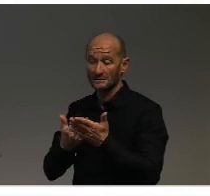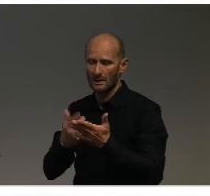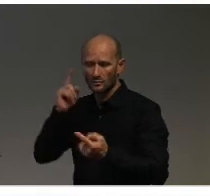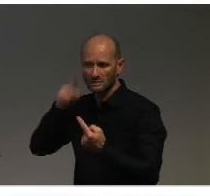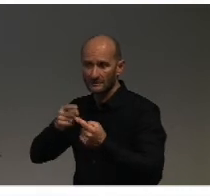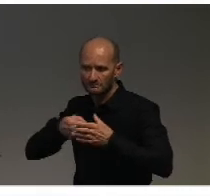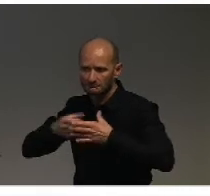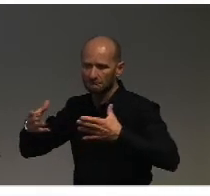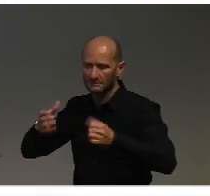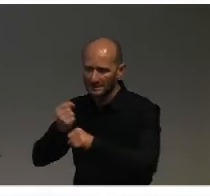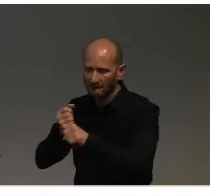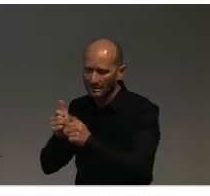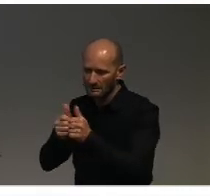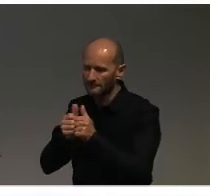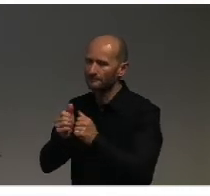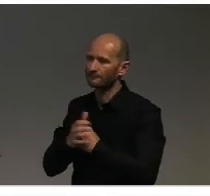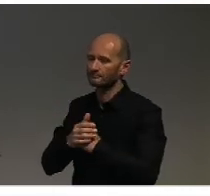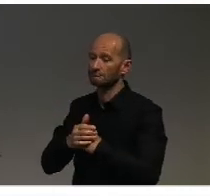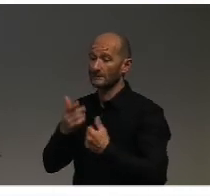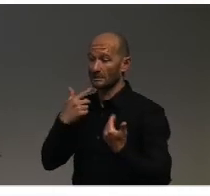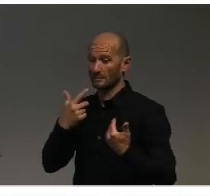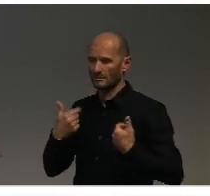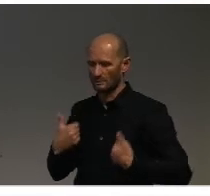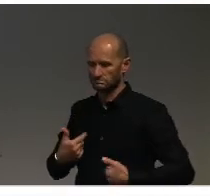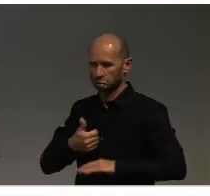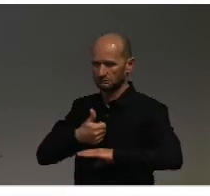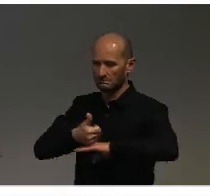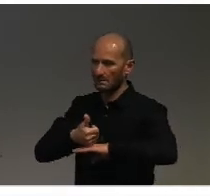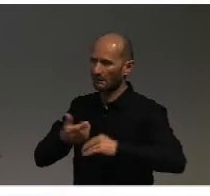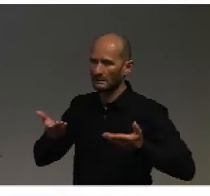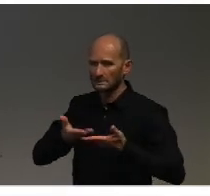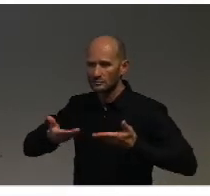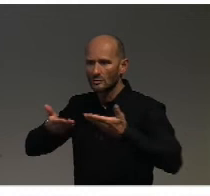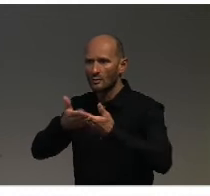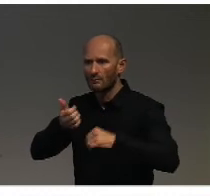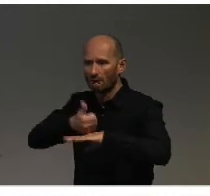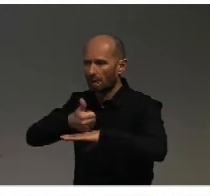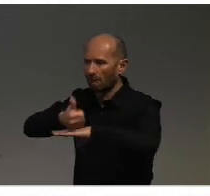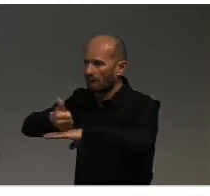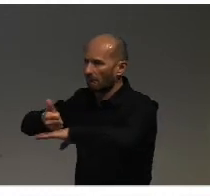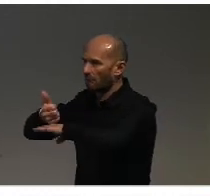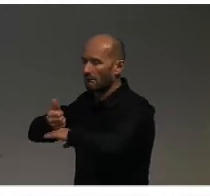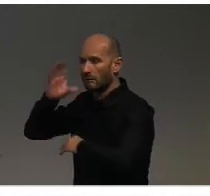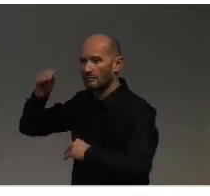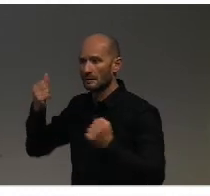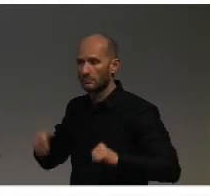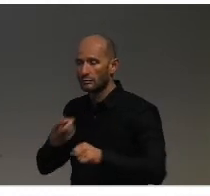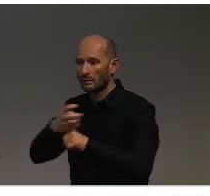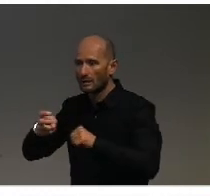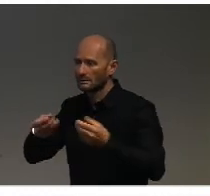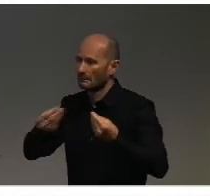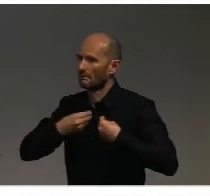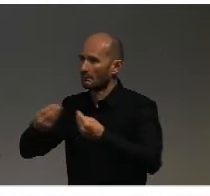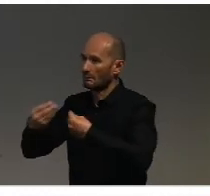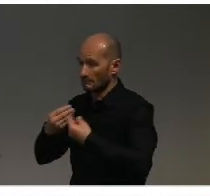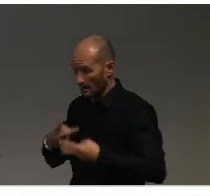veulent dire un peu la même chose, c'est-à-dire la polyexposition, vous voyez bien dans la définition qu'on a donnée l'INRS, c'est effectivement l'ensemble des expositions professionnelles, notamment tout au long